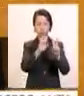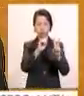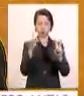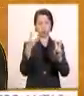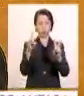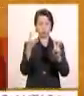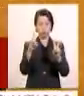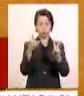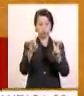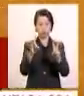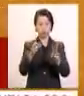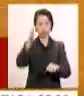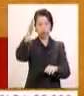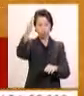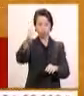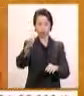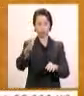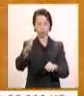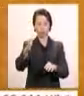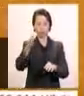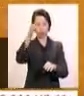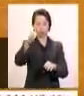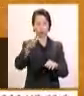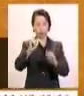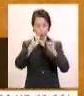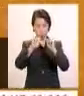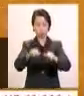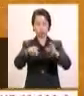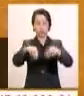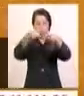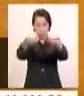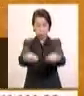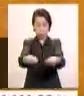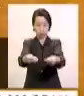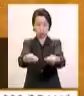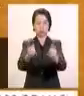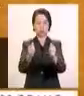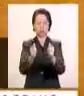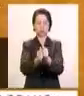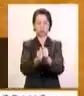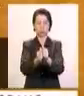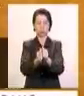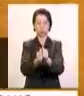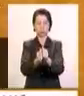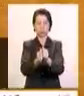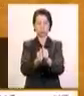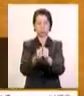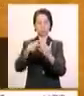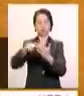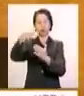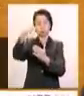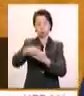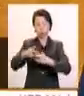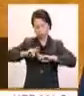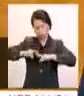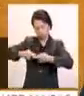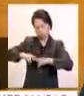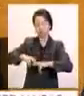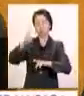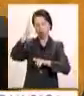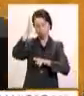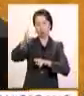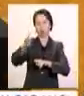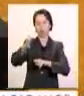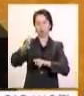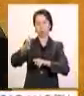2018 akan dapat diberi dengan dengan program pemulihan yang akan